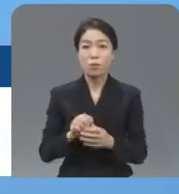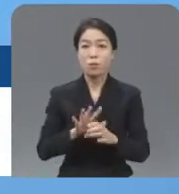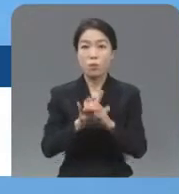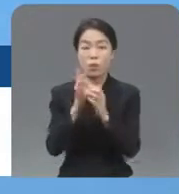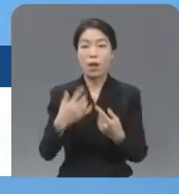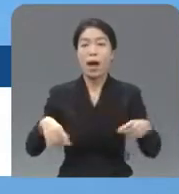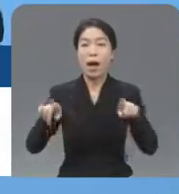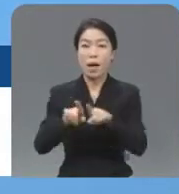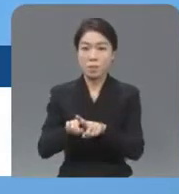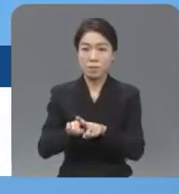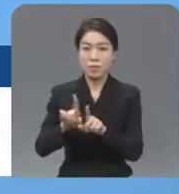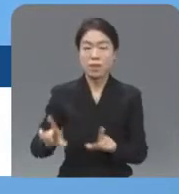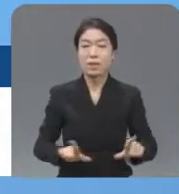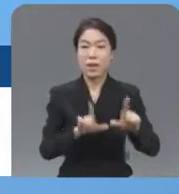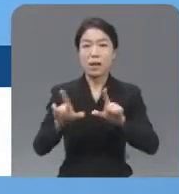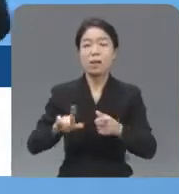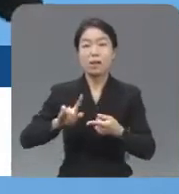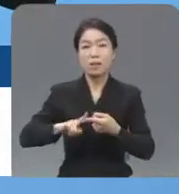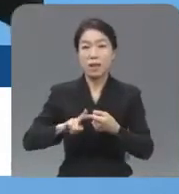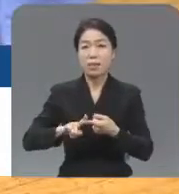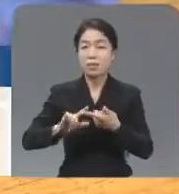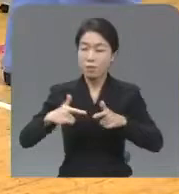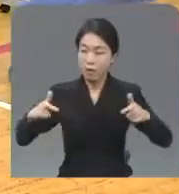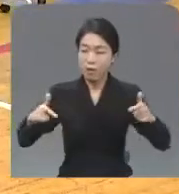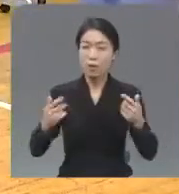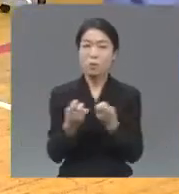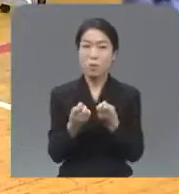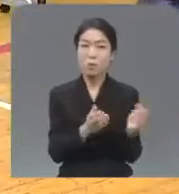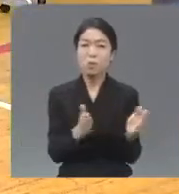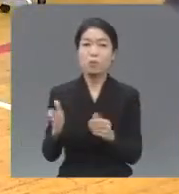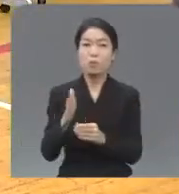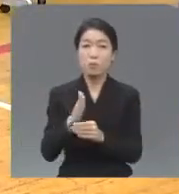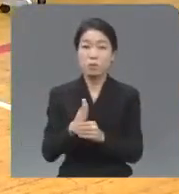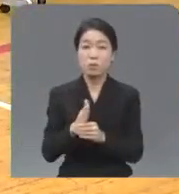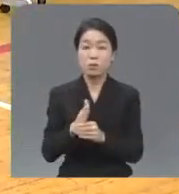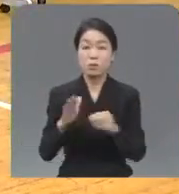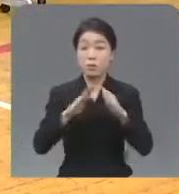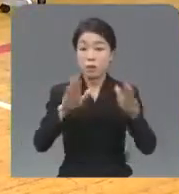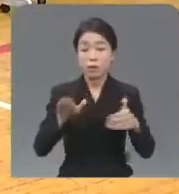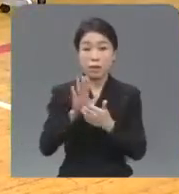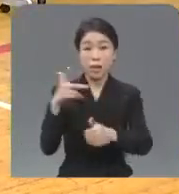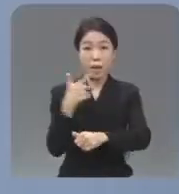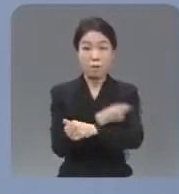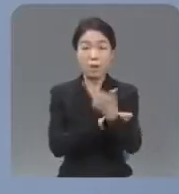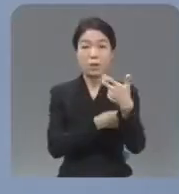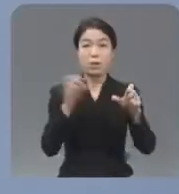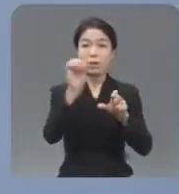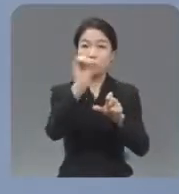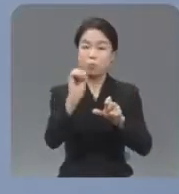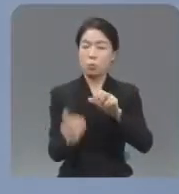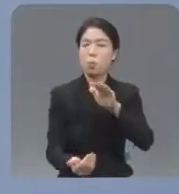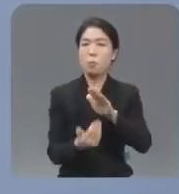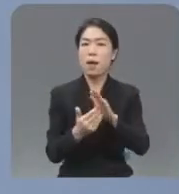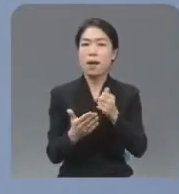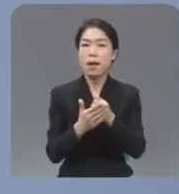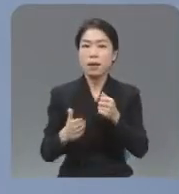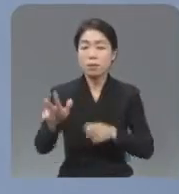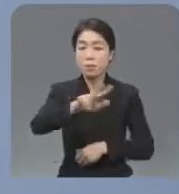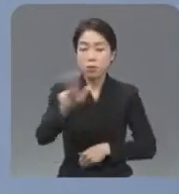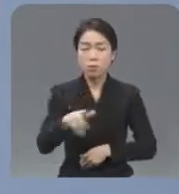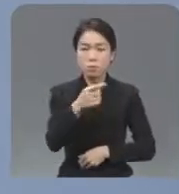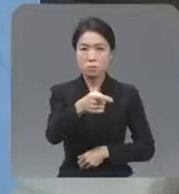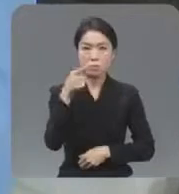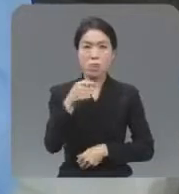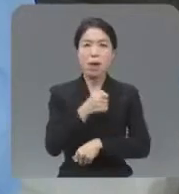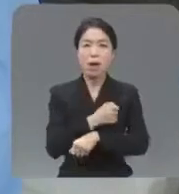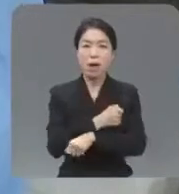관련한 여러 가지 방안을 준비 중에 있습니다. 전남은 백신 접종률이 75%에 육박해 전국에서 가장